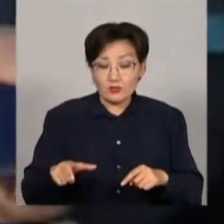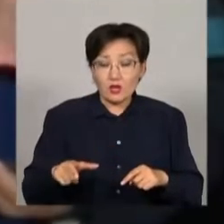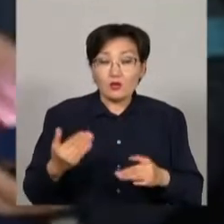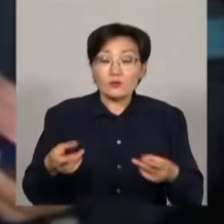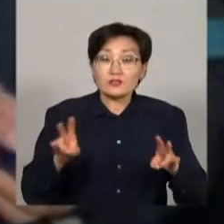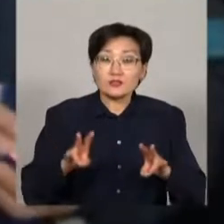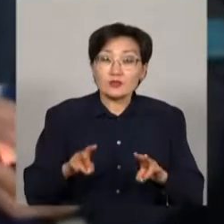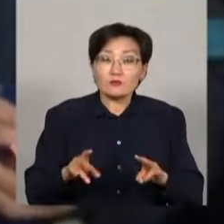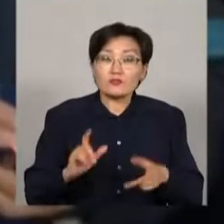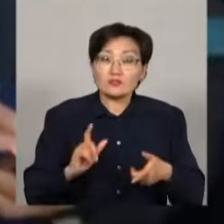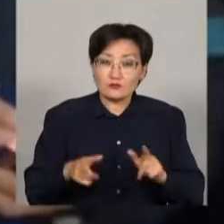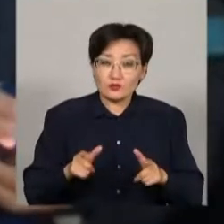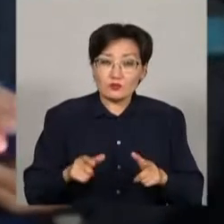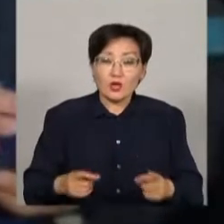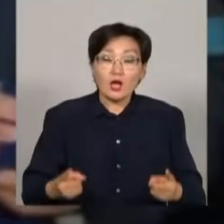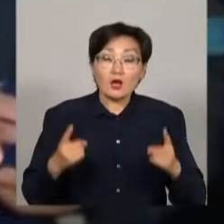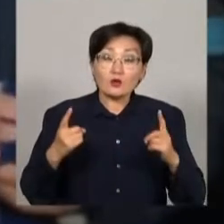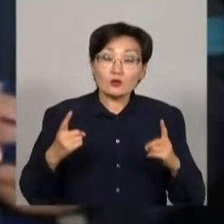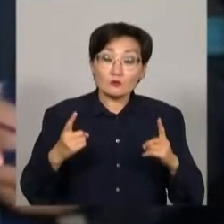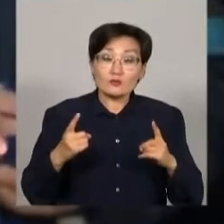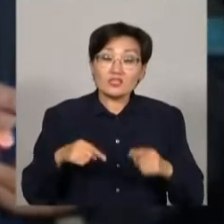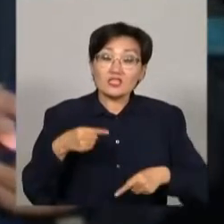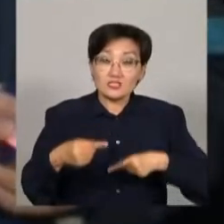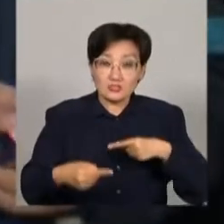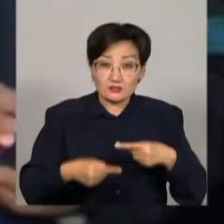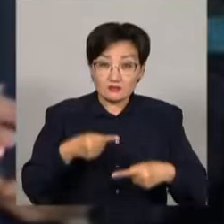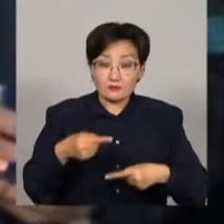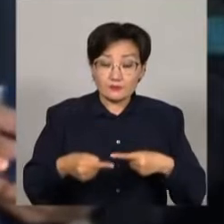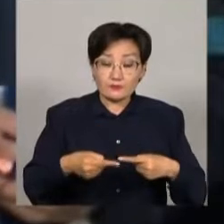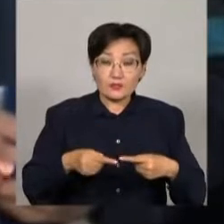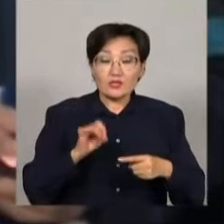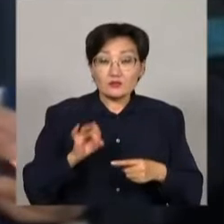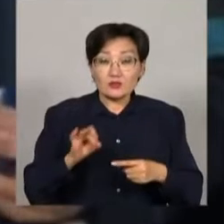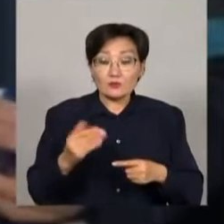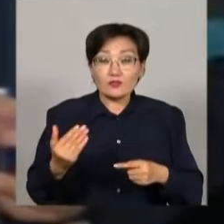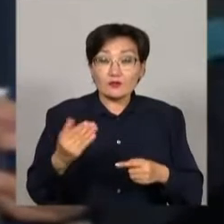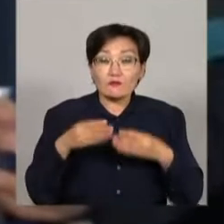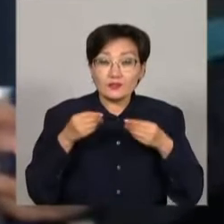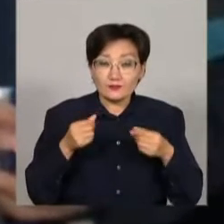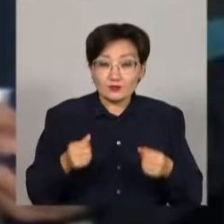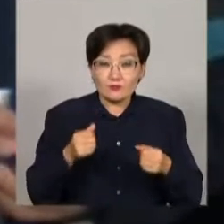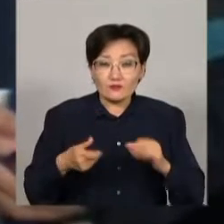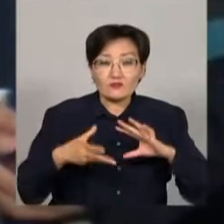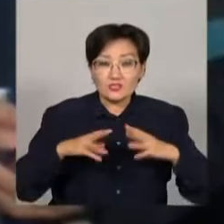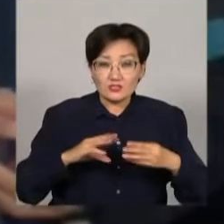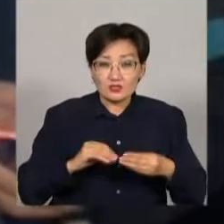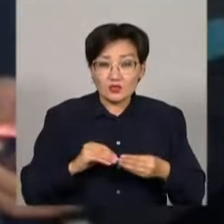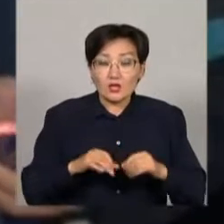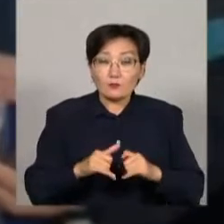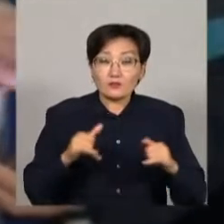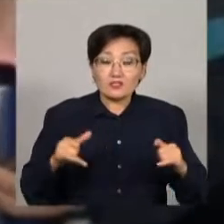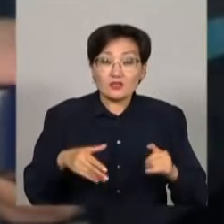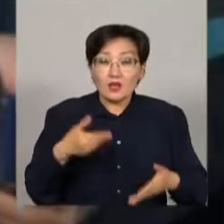Он оставил на самом деле огромное наследие, и его влияние в целом на